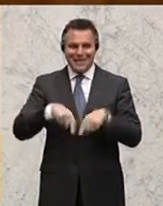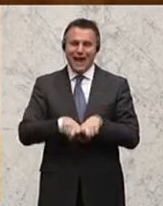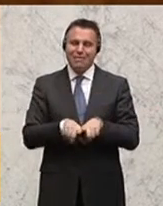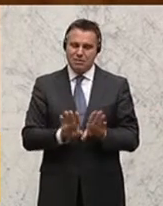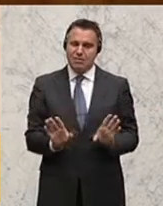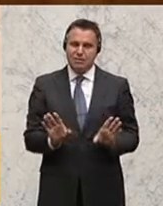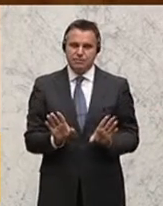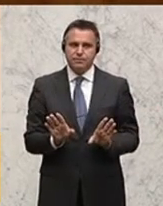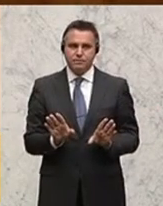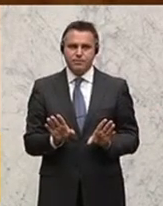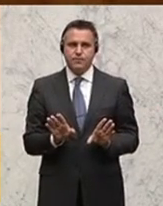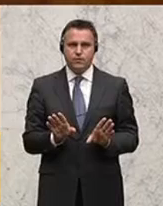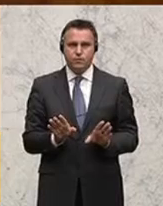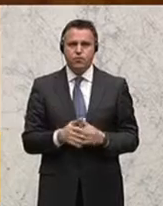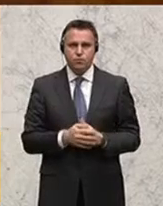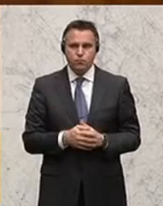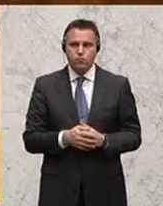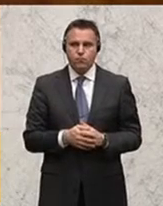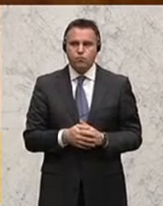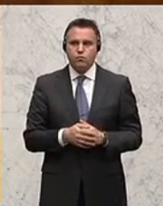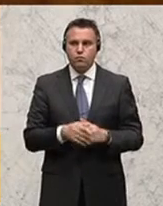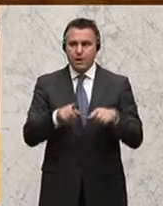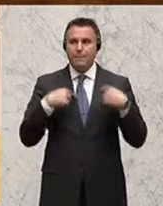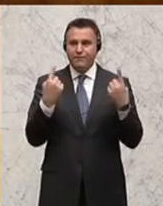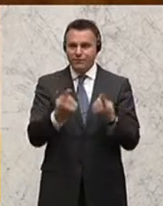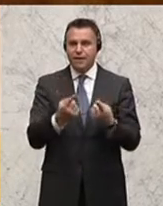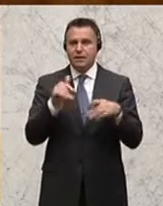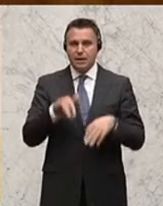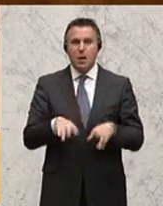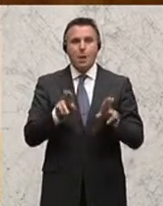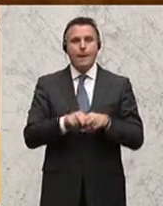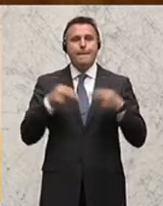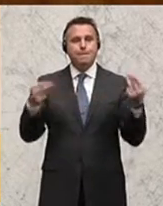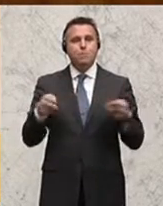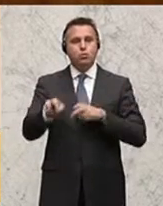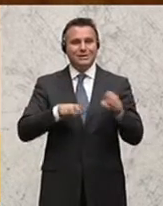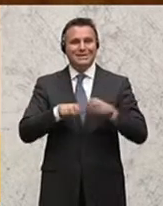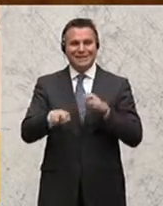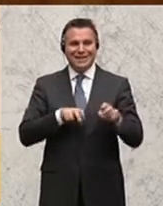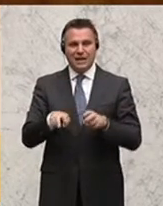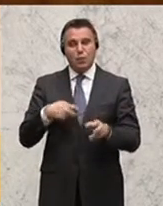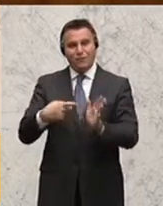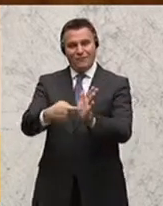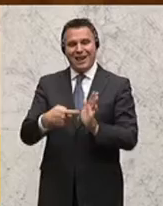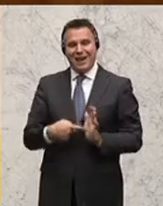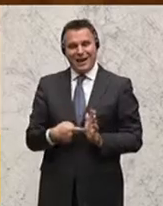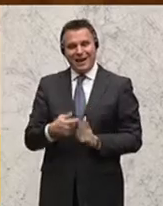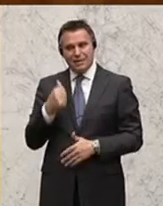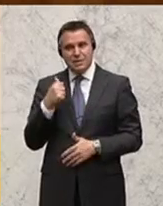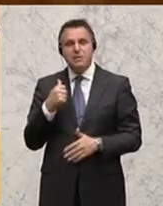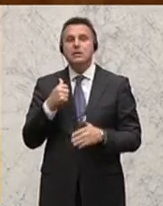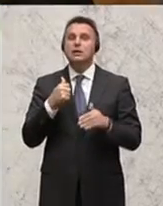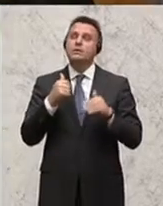Aber eines muss auch klar definiert sein, wir müssen von unserer Bundesregierung schon verlangen können, dass sie